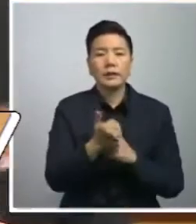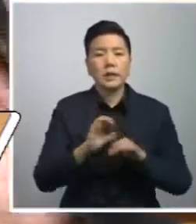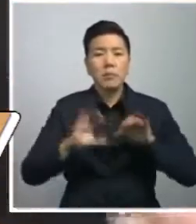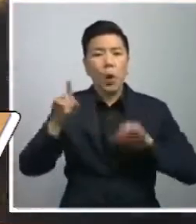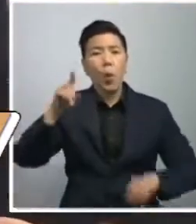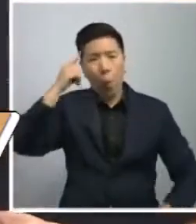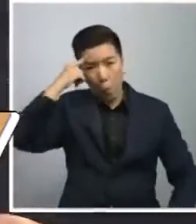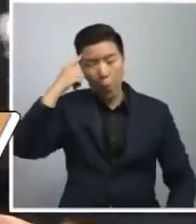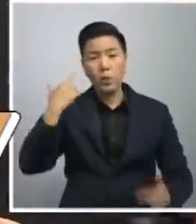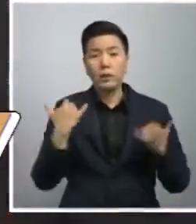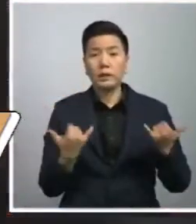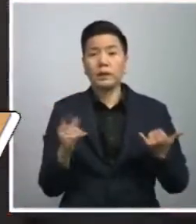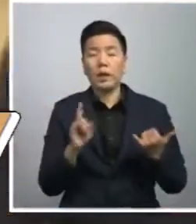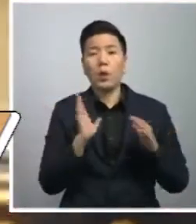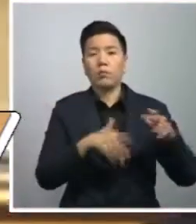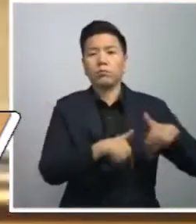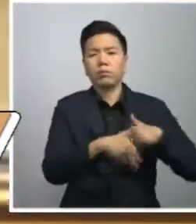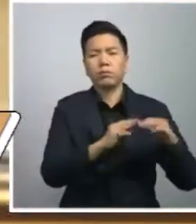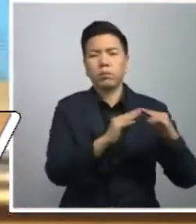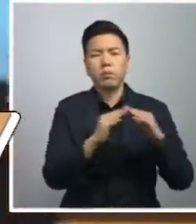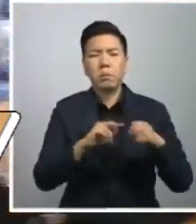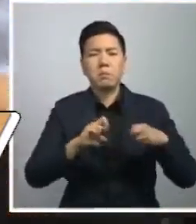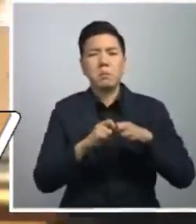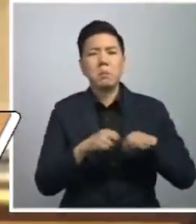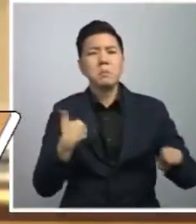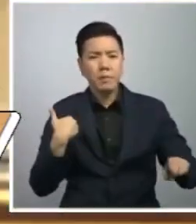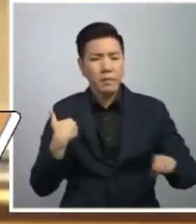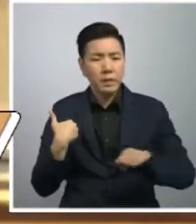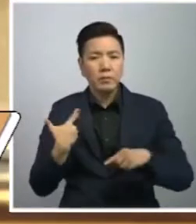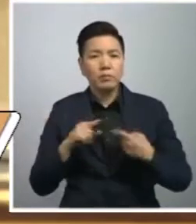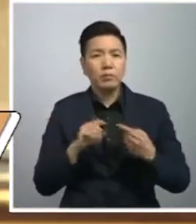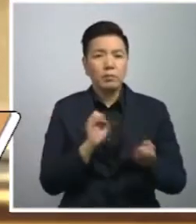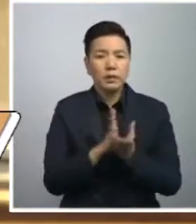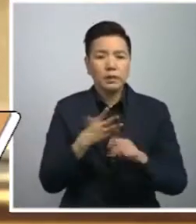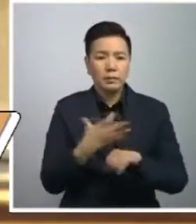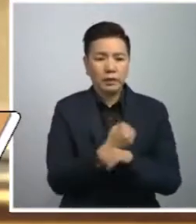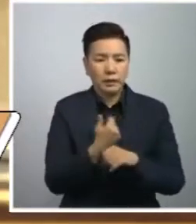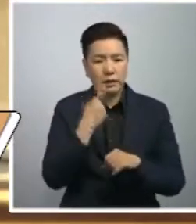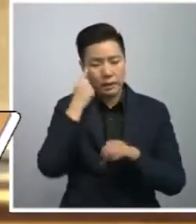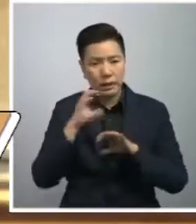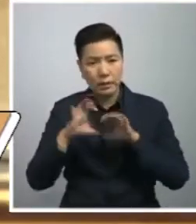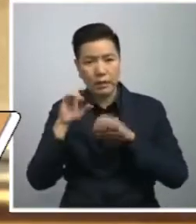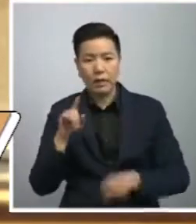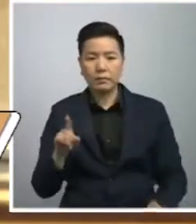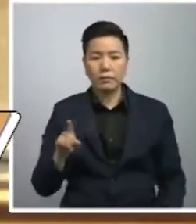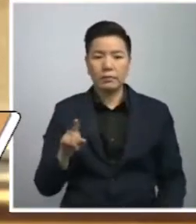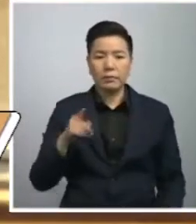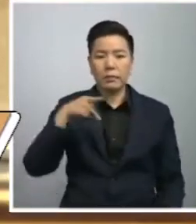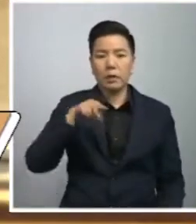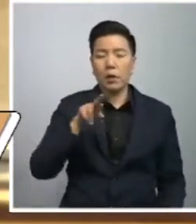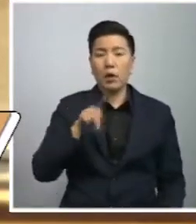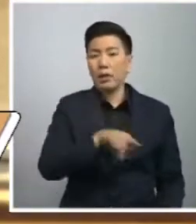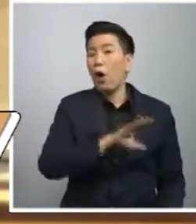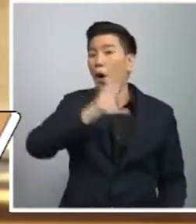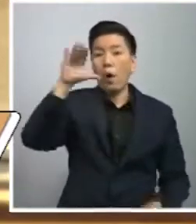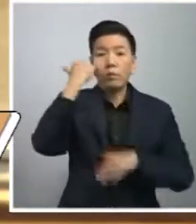ก็รู้ว่าชาวบ้านจะมีปัญหาแล้วก็มาเกิดผลทางการเมืองรัฐบาลก็เลยต้องพรก.ฉุกเฉินอันนี้เป็นมุม